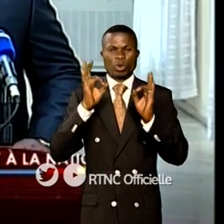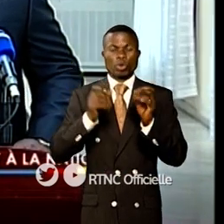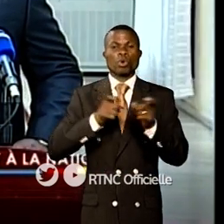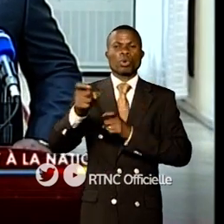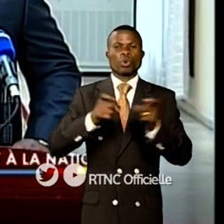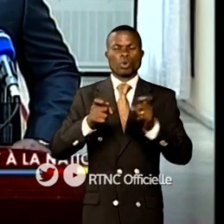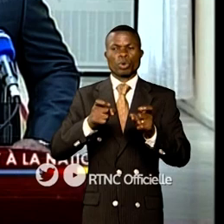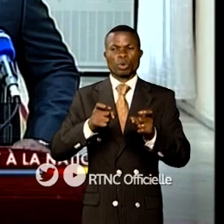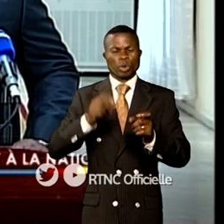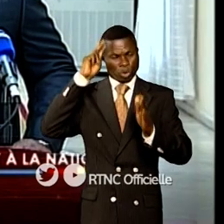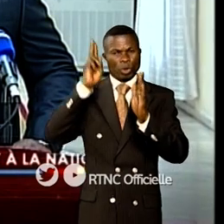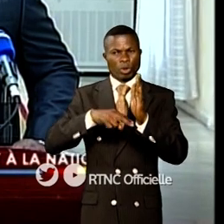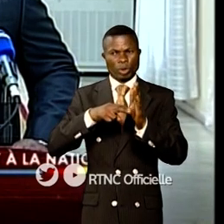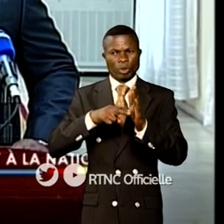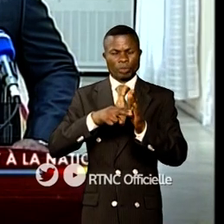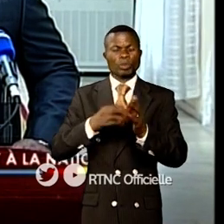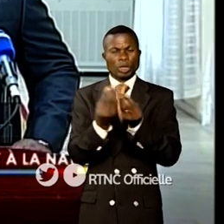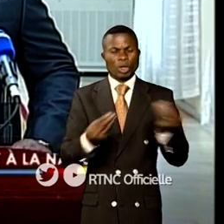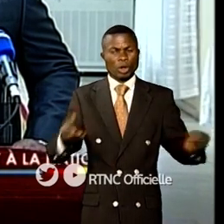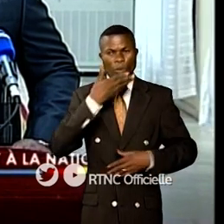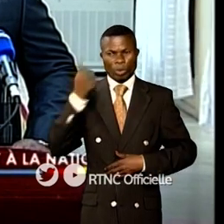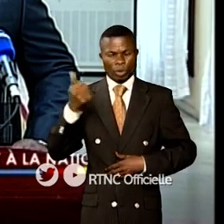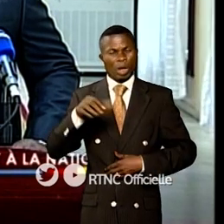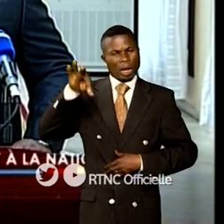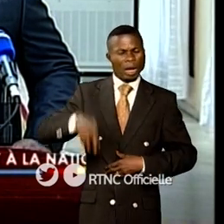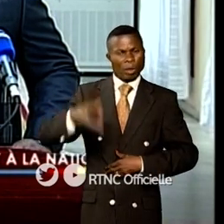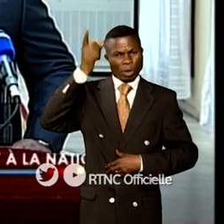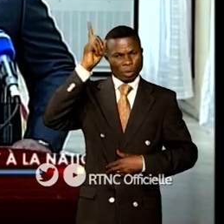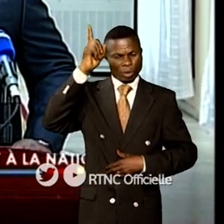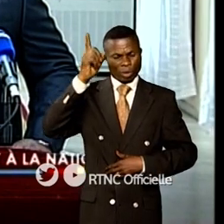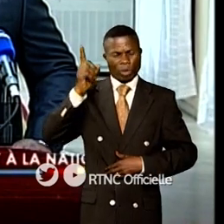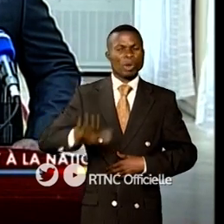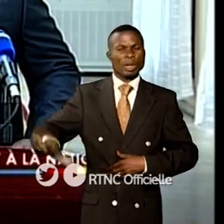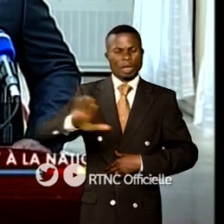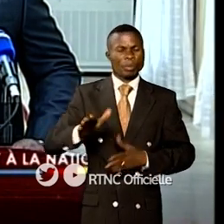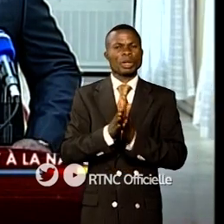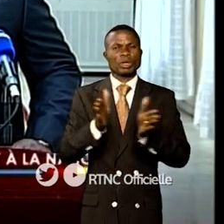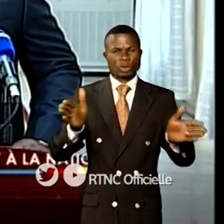gouvernance basée sur les résultats dans l'intérêt supérieur de la nation.